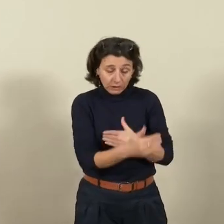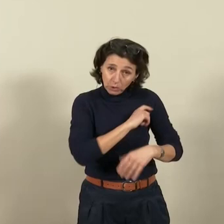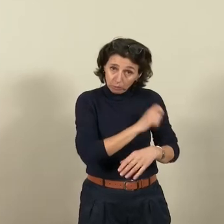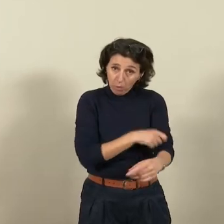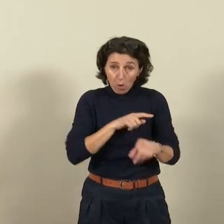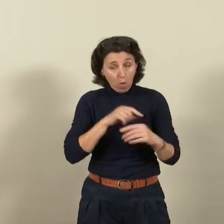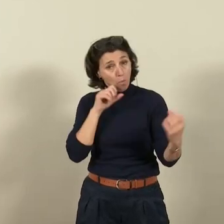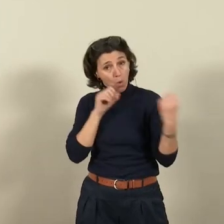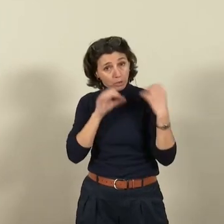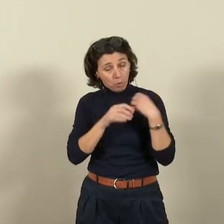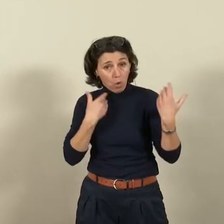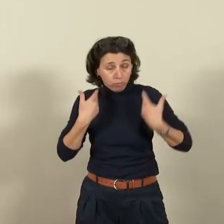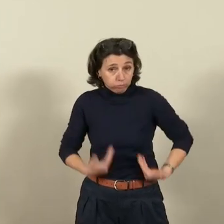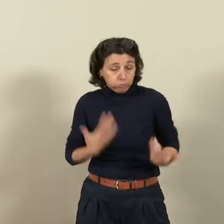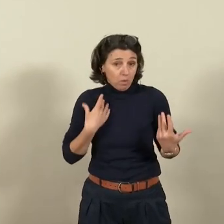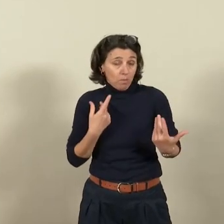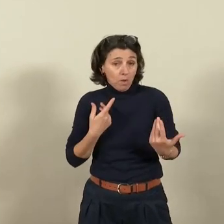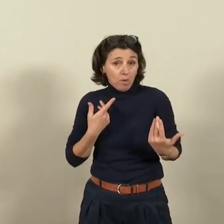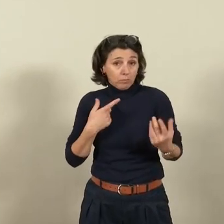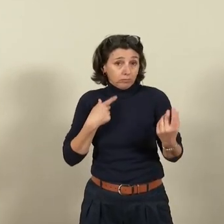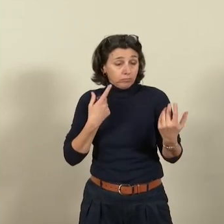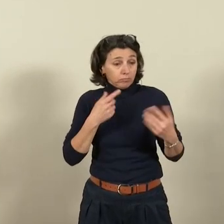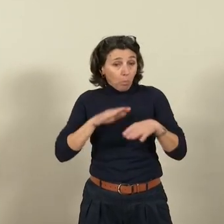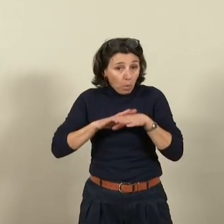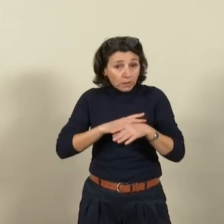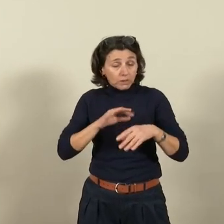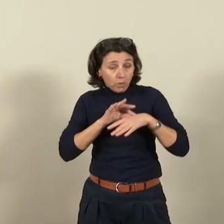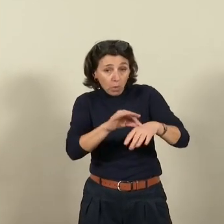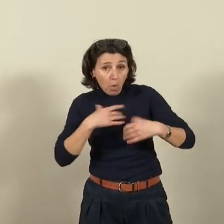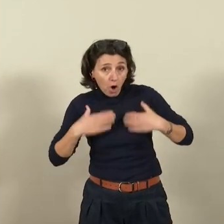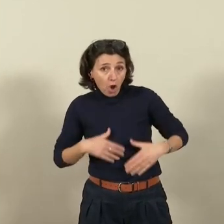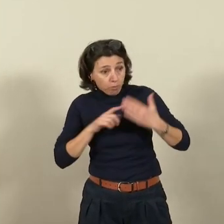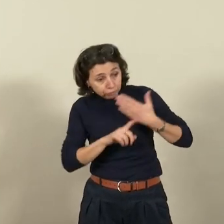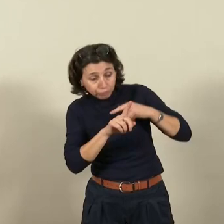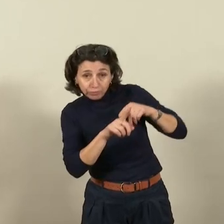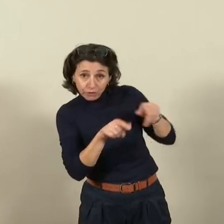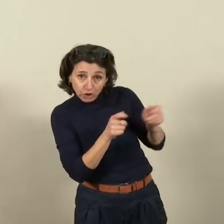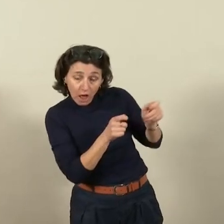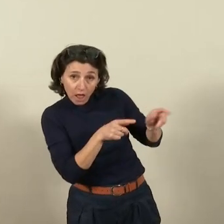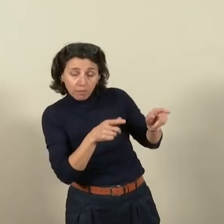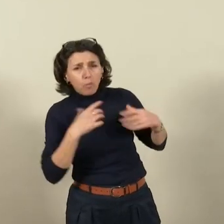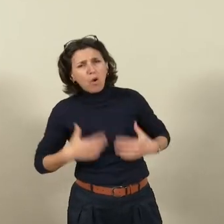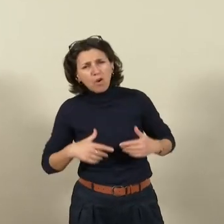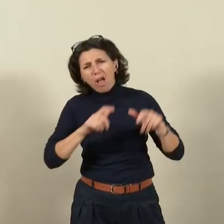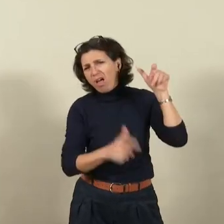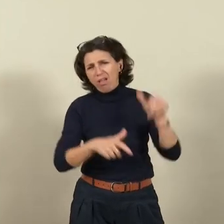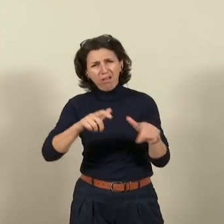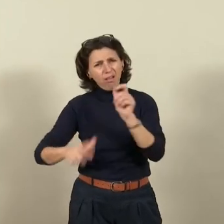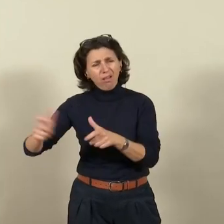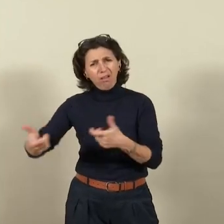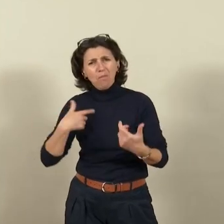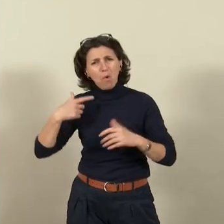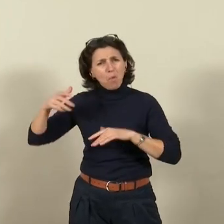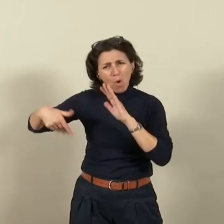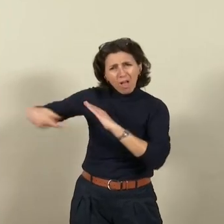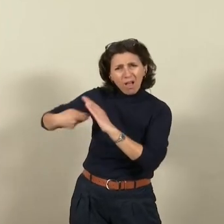qui serait garant de cette politique d'accompagnement des clubs où les clubs ils sont dans un grand désar il y a un problème de moyen et si demain ils sont pas